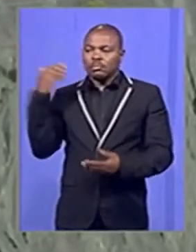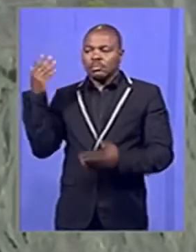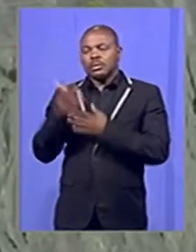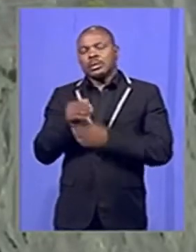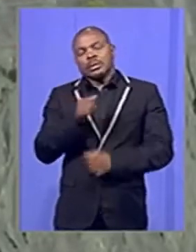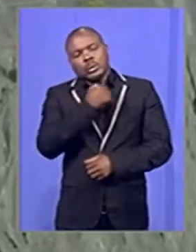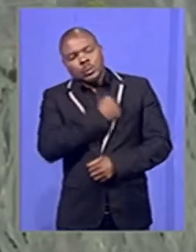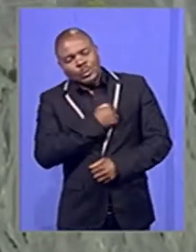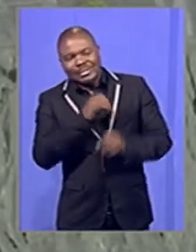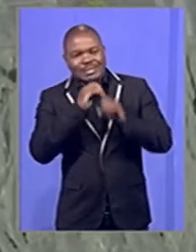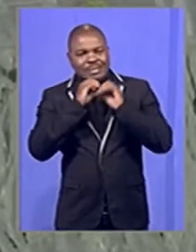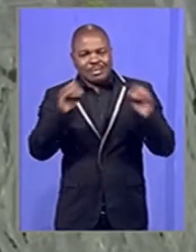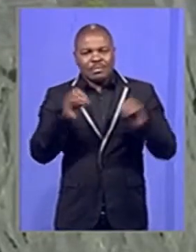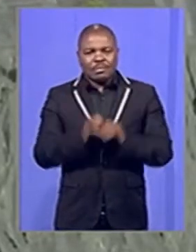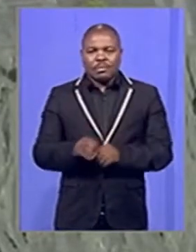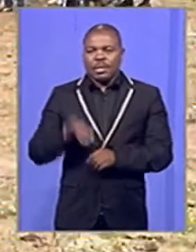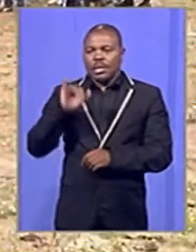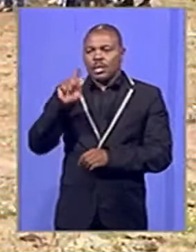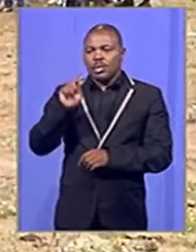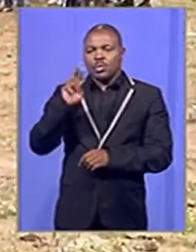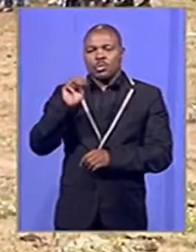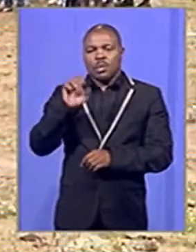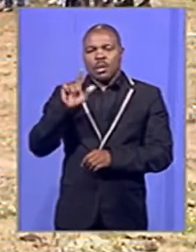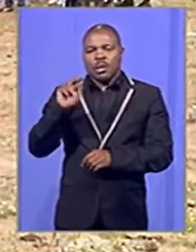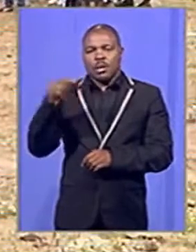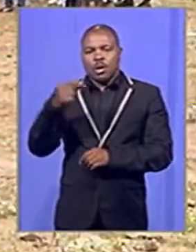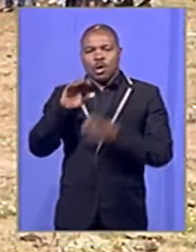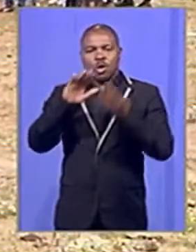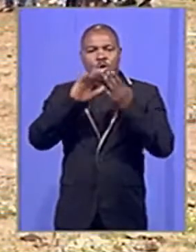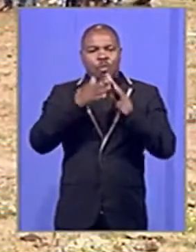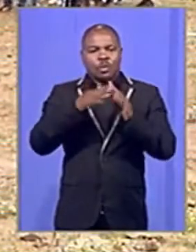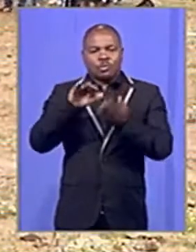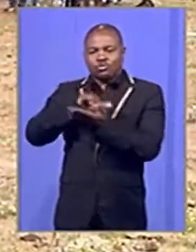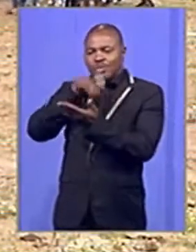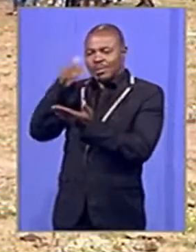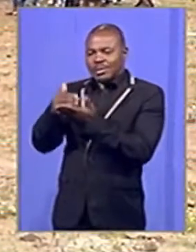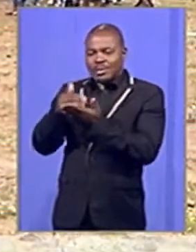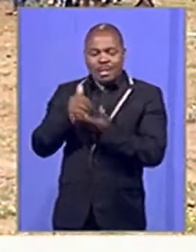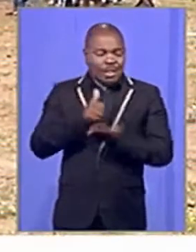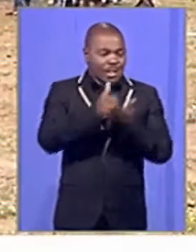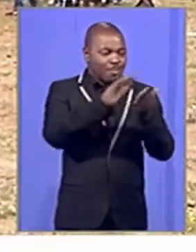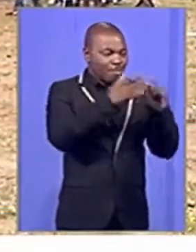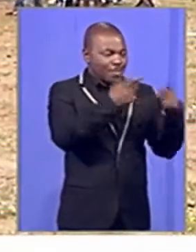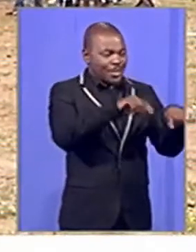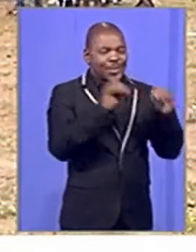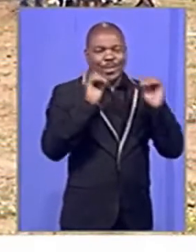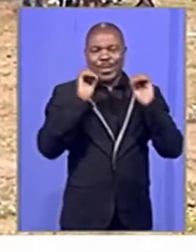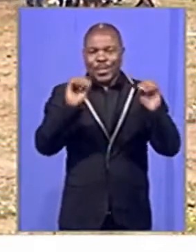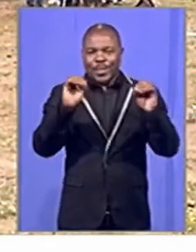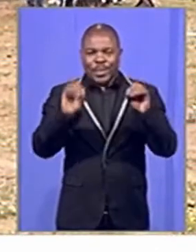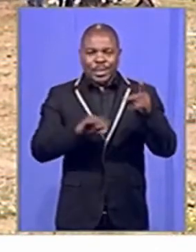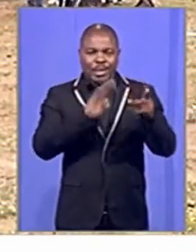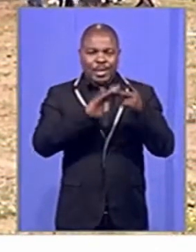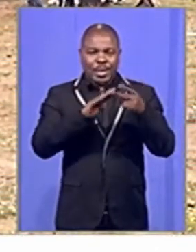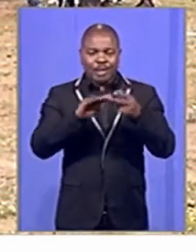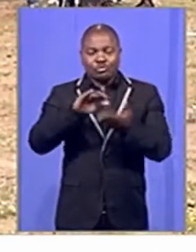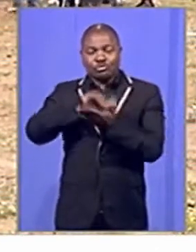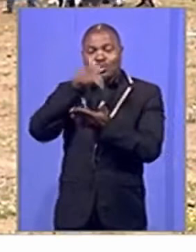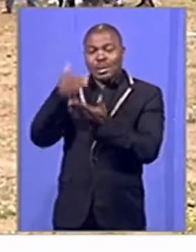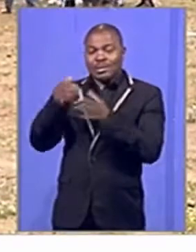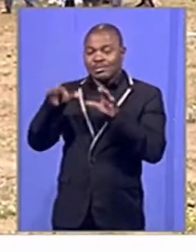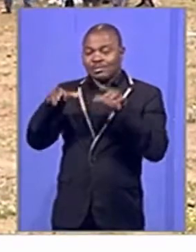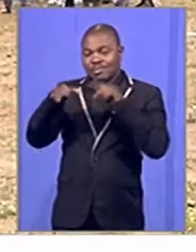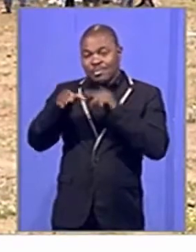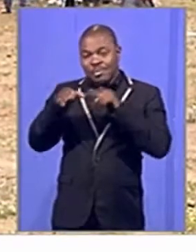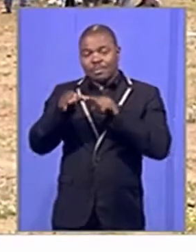maikotlhago. Itumeleng Community Trust ha e sebeletse setjhaba sa itumeleng. And Itumeleng Community Trust